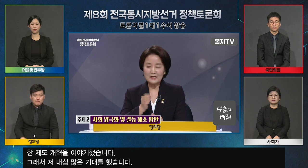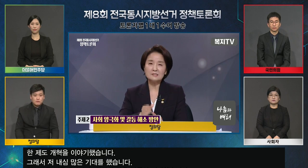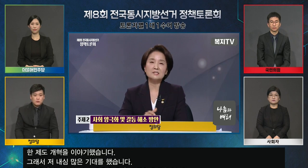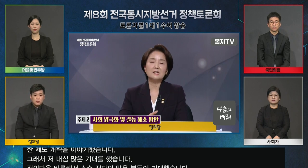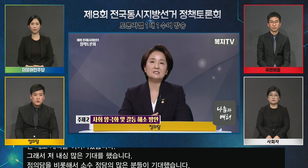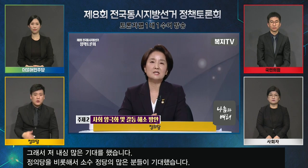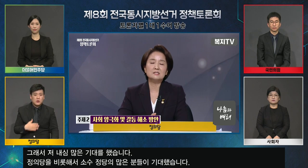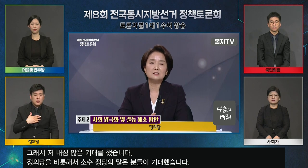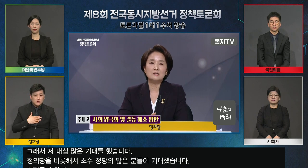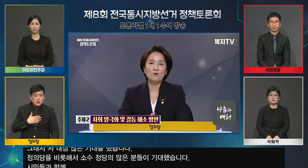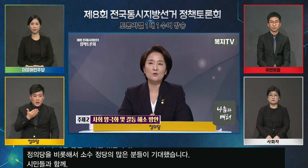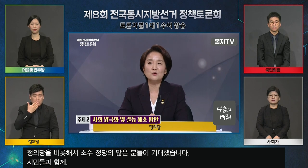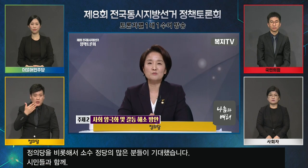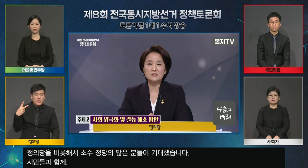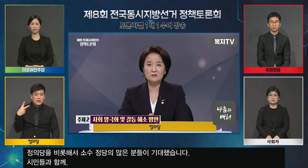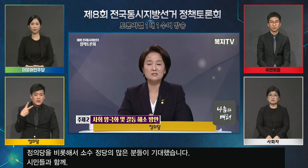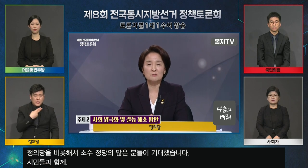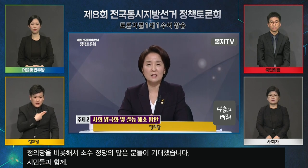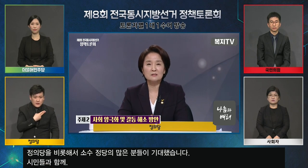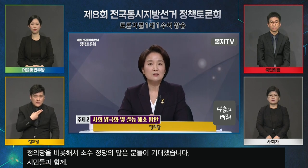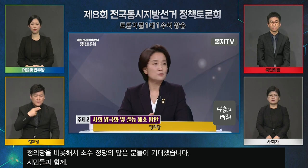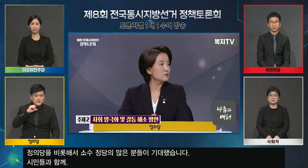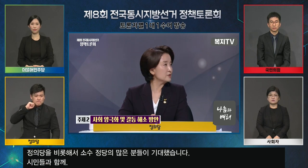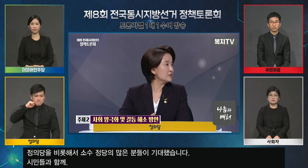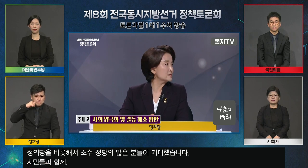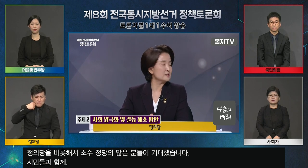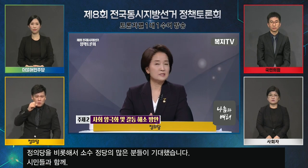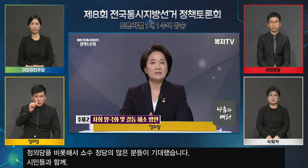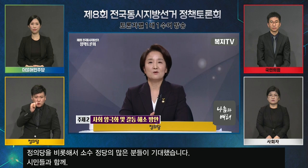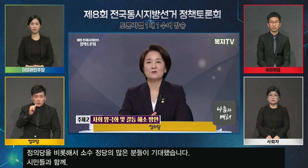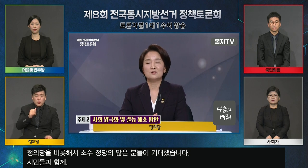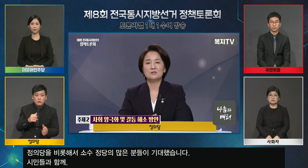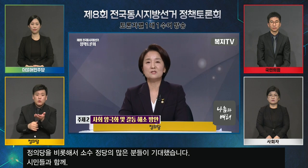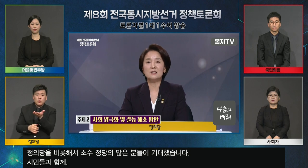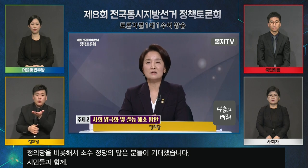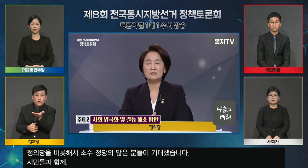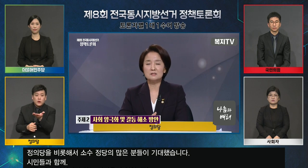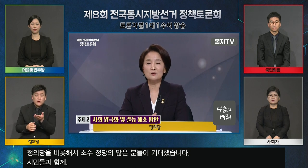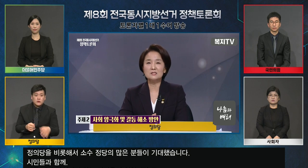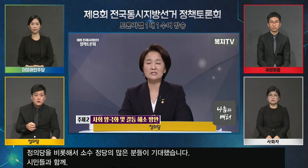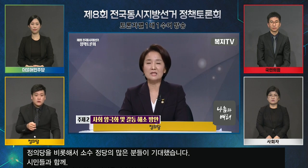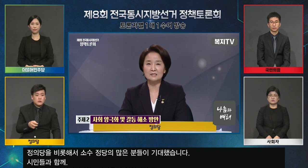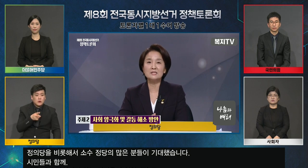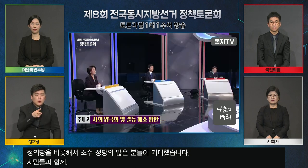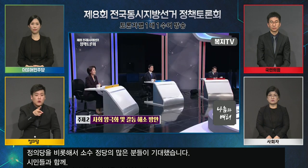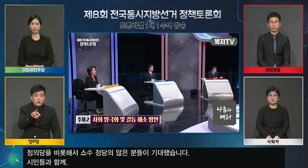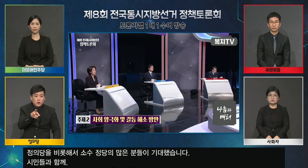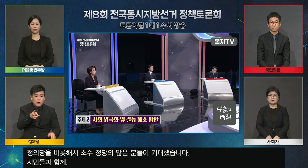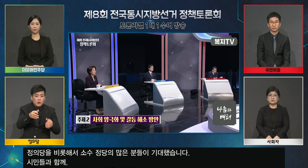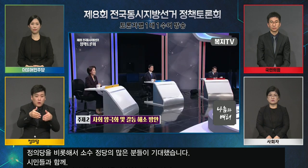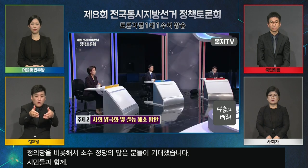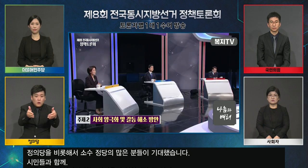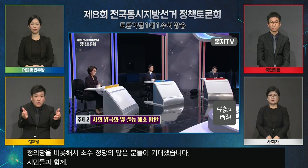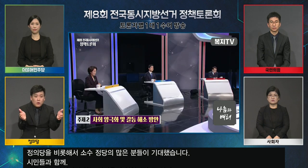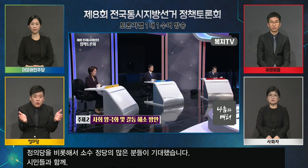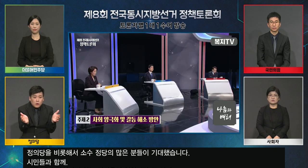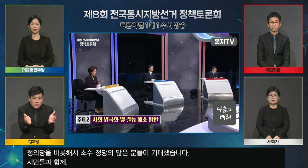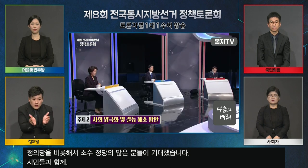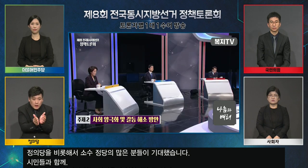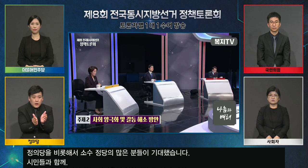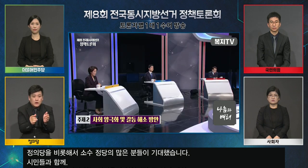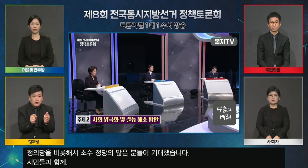제가 단식까지 하는 어려움이 있었지만 또 여기 계신 여당 정개특위 간사로서 애를 쓰신